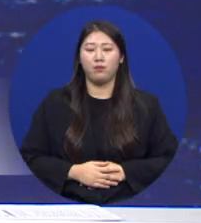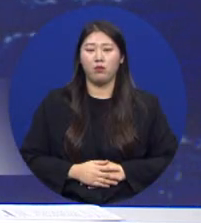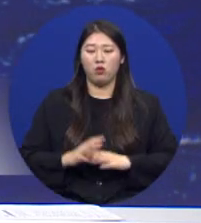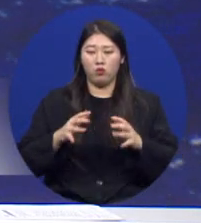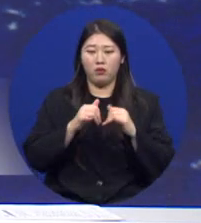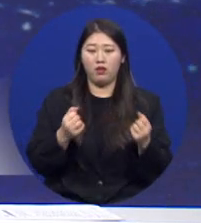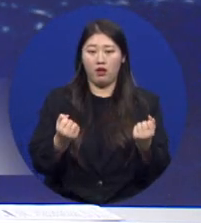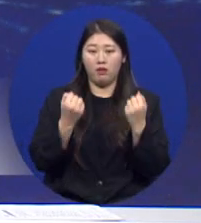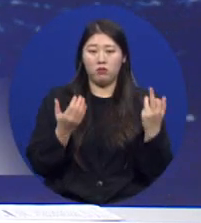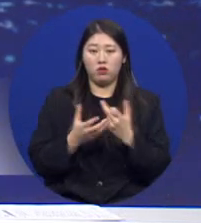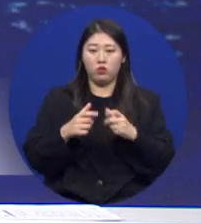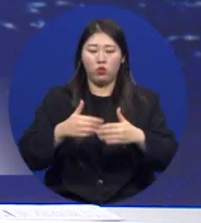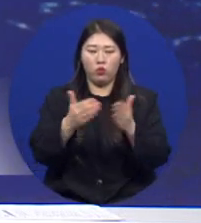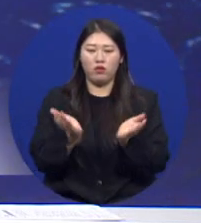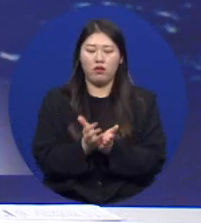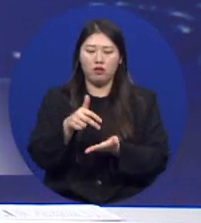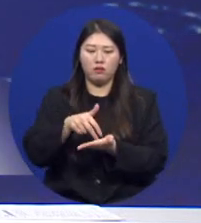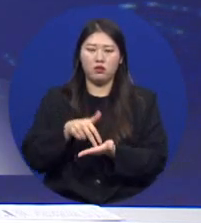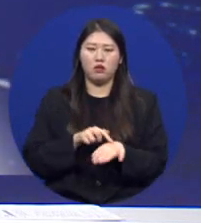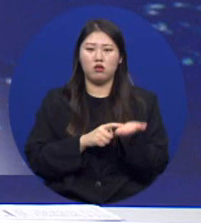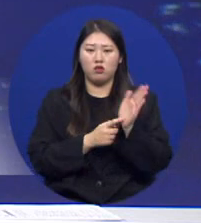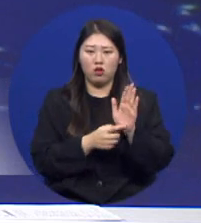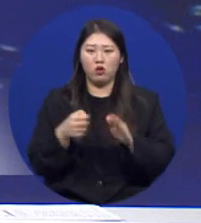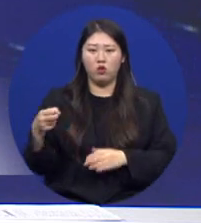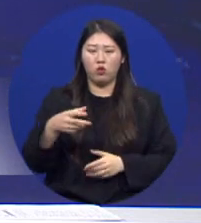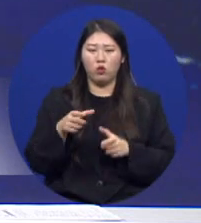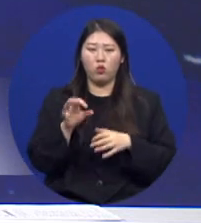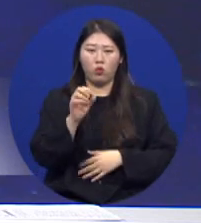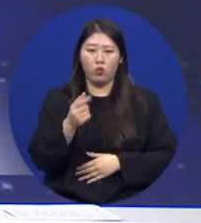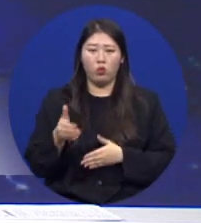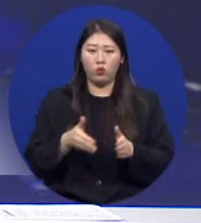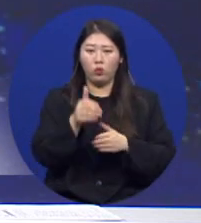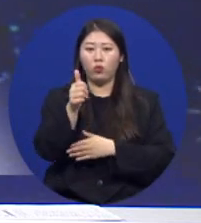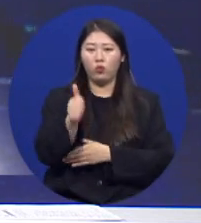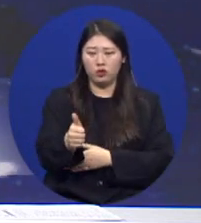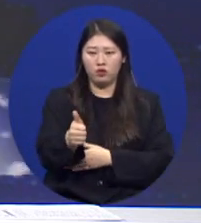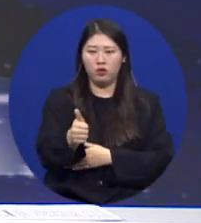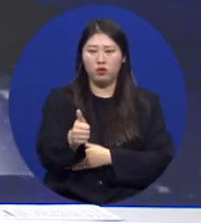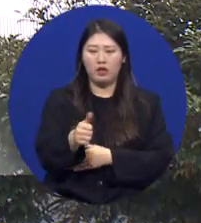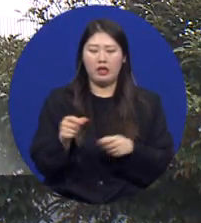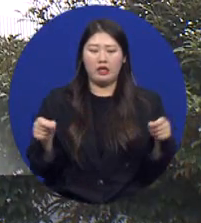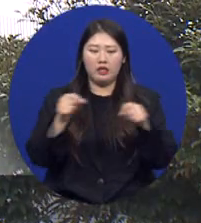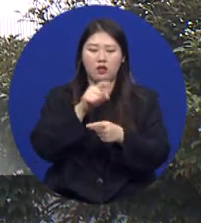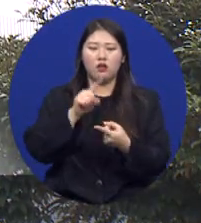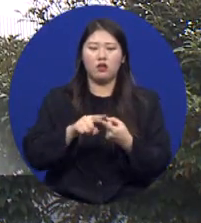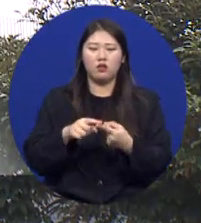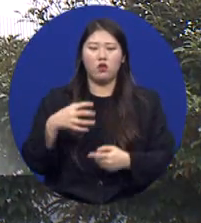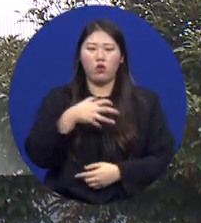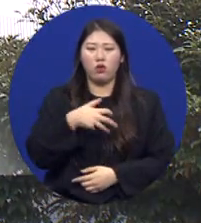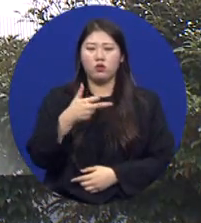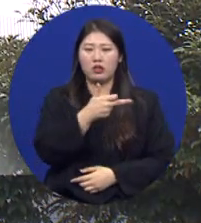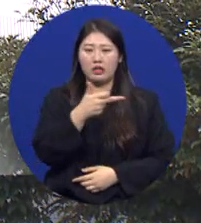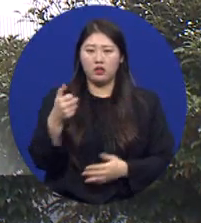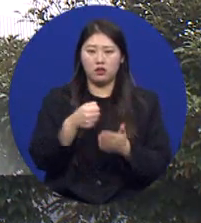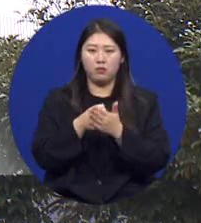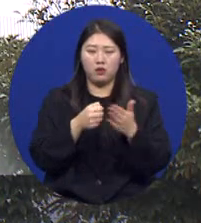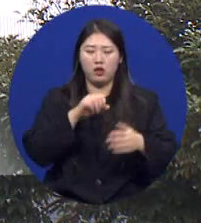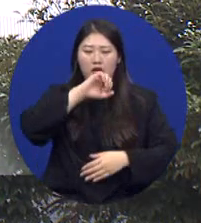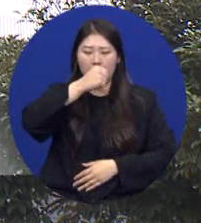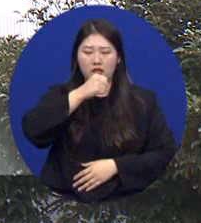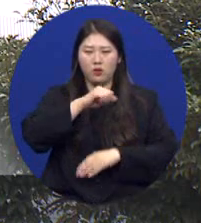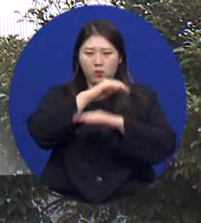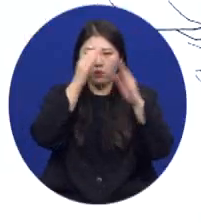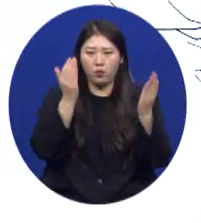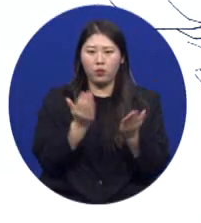국민의힘 제주도당은 성명을 내고 오영훈 도정의 인사 참사와 폭주에 도민 우려가 크다며 예산 등